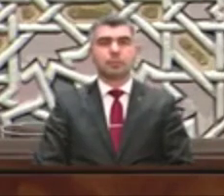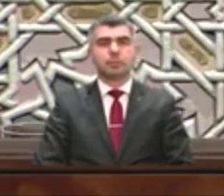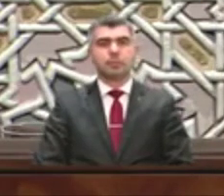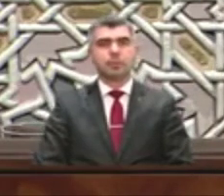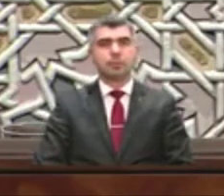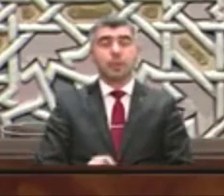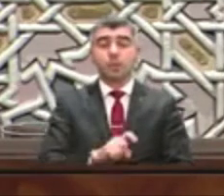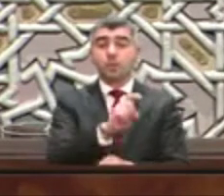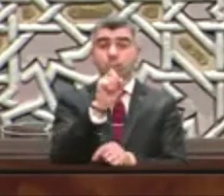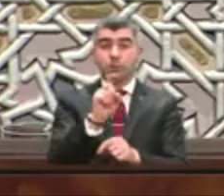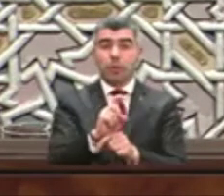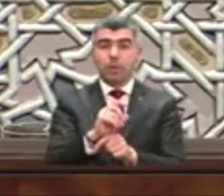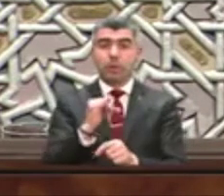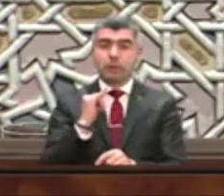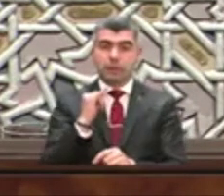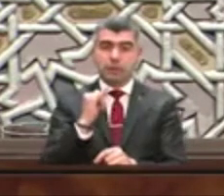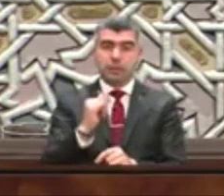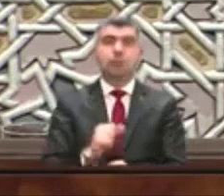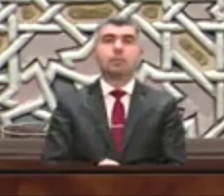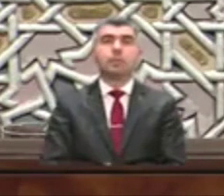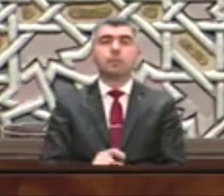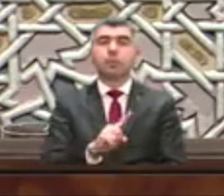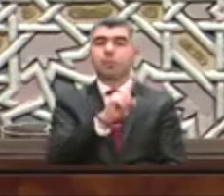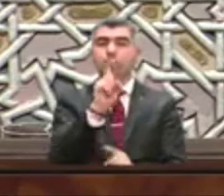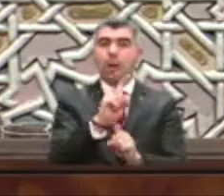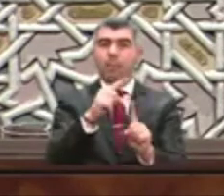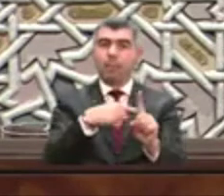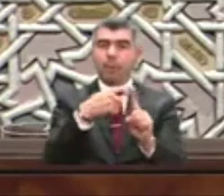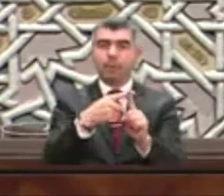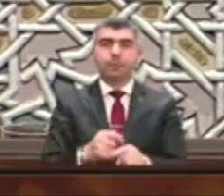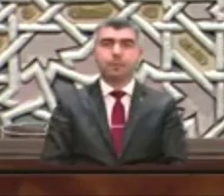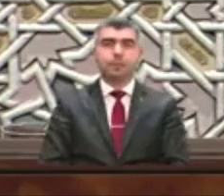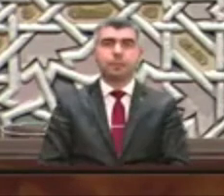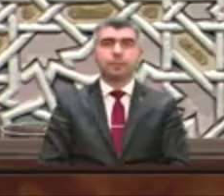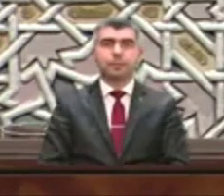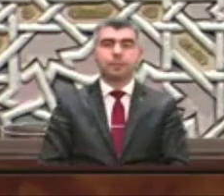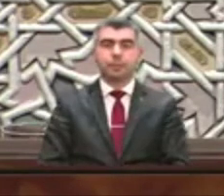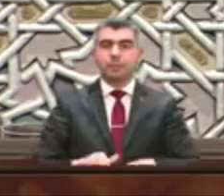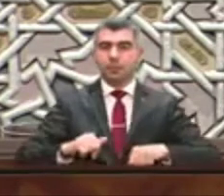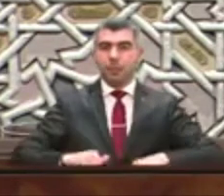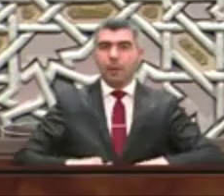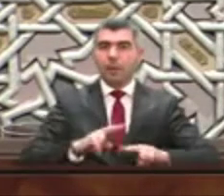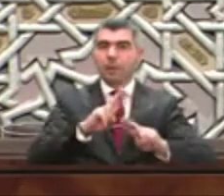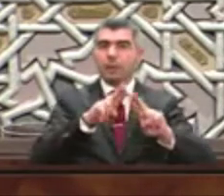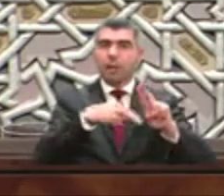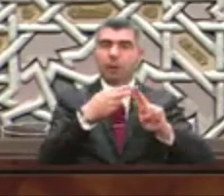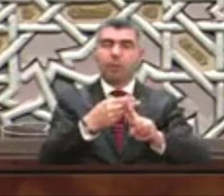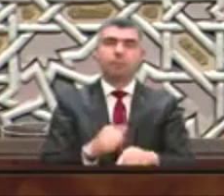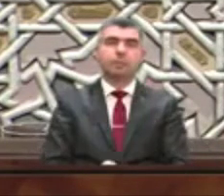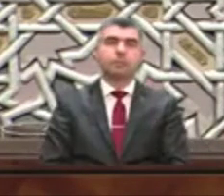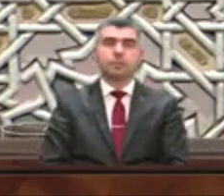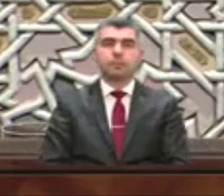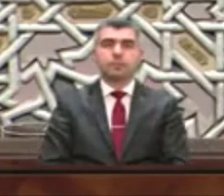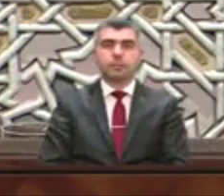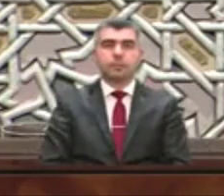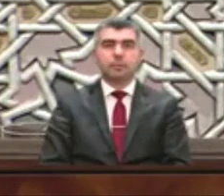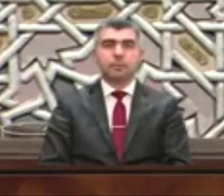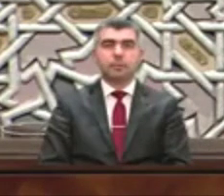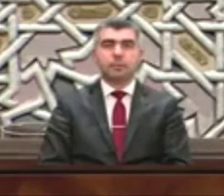سؤال دائما أو تعقيب إضافي ما كاينش، نرجعوا للسيد الوزير. تفضل سيد الوزير